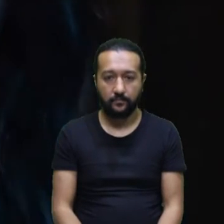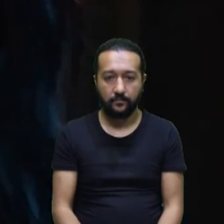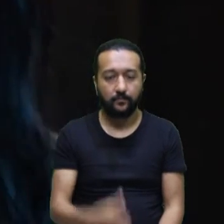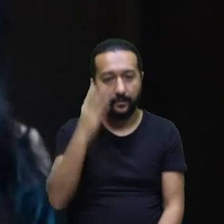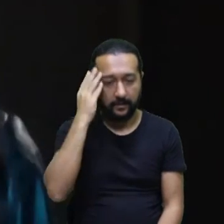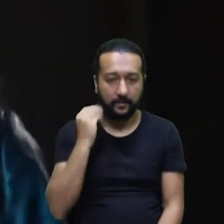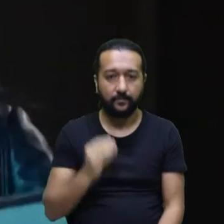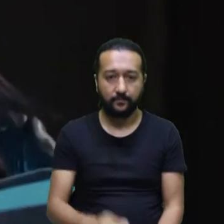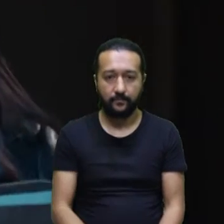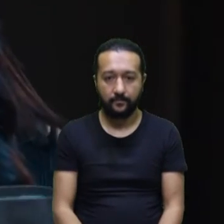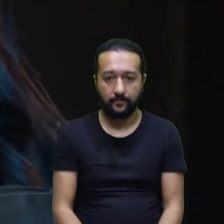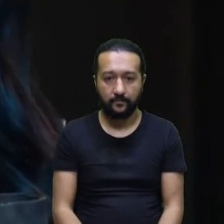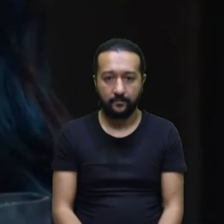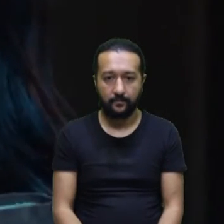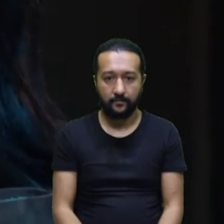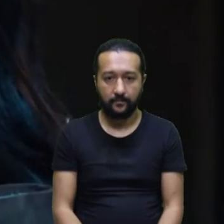Anladım.